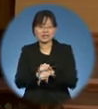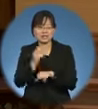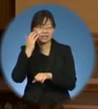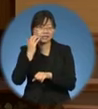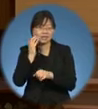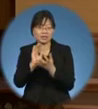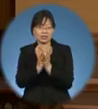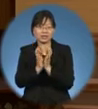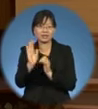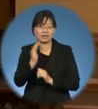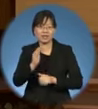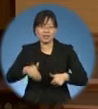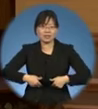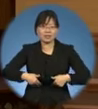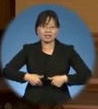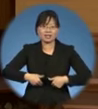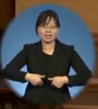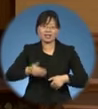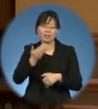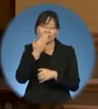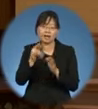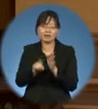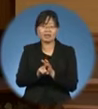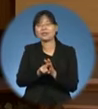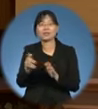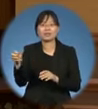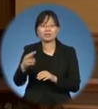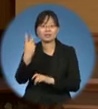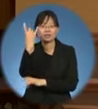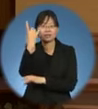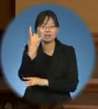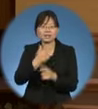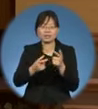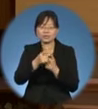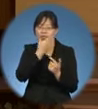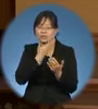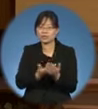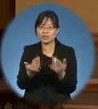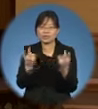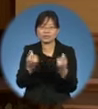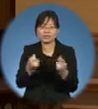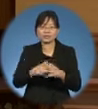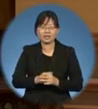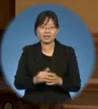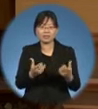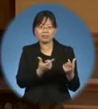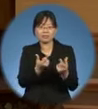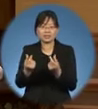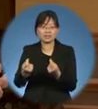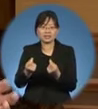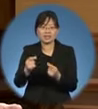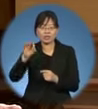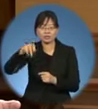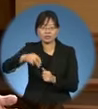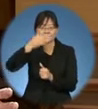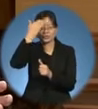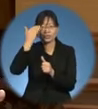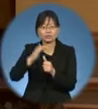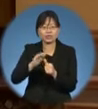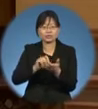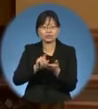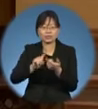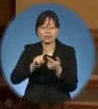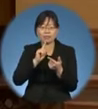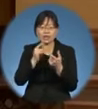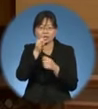축구의 꽃이 되어야 한다. 네. 그러자면 또 기반이 더 중요하지 않겠습니까? 많이들 뭐 유소년 축구 얘기를 많이 하고요. 그렇죠. 네.